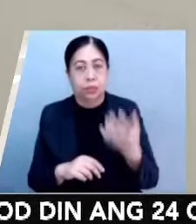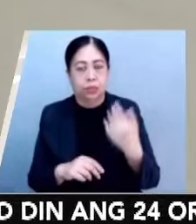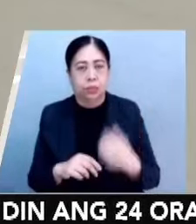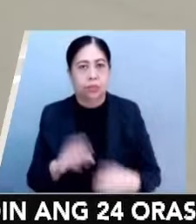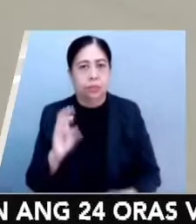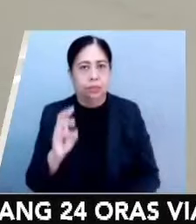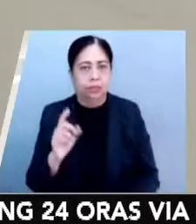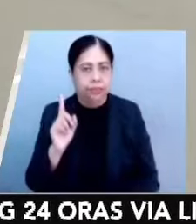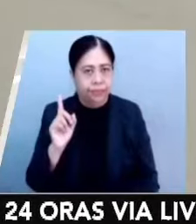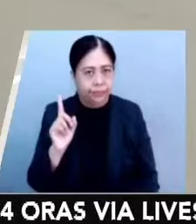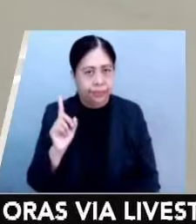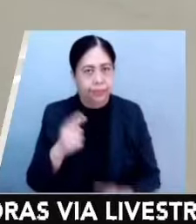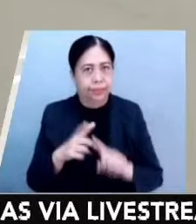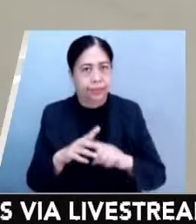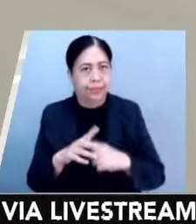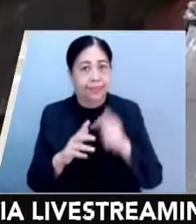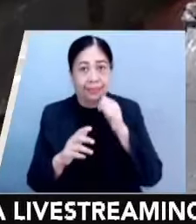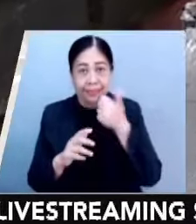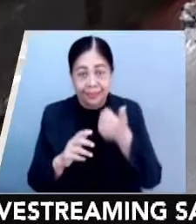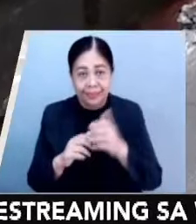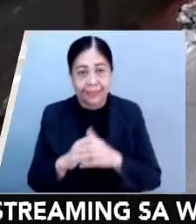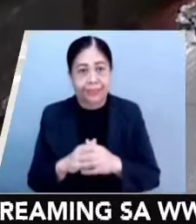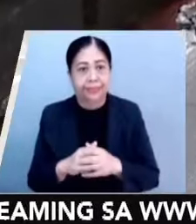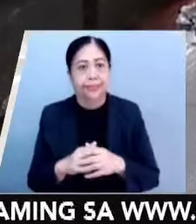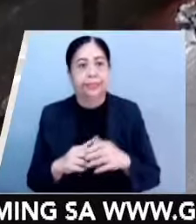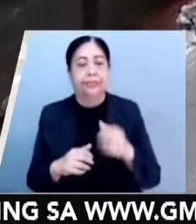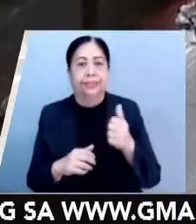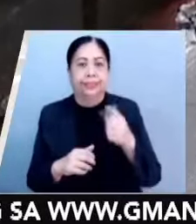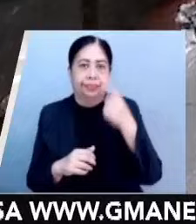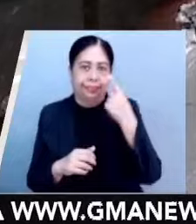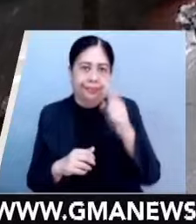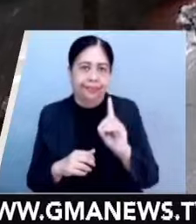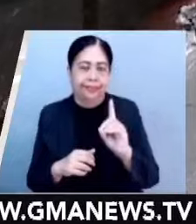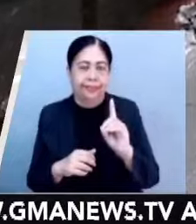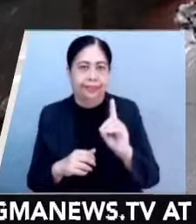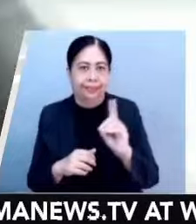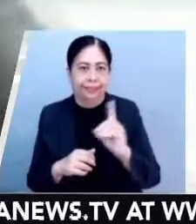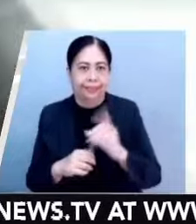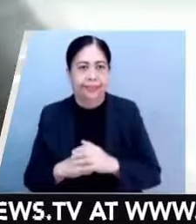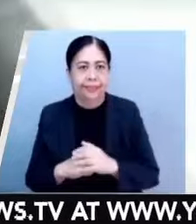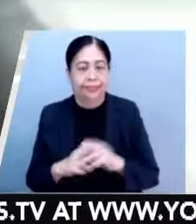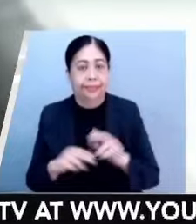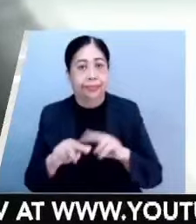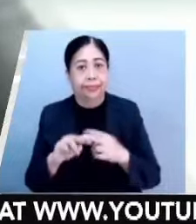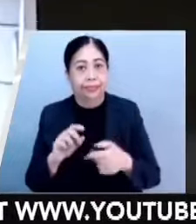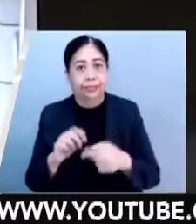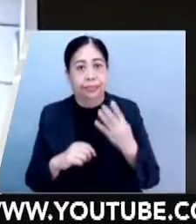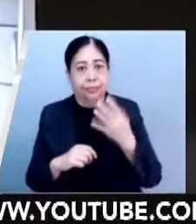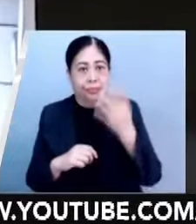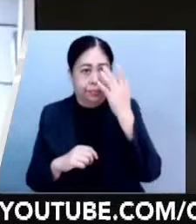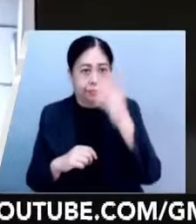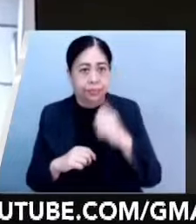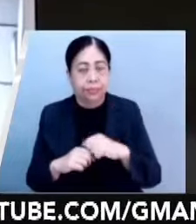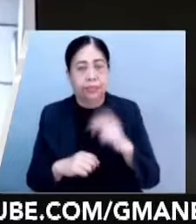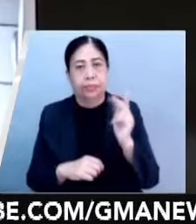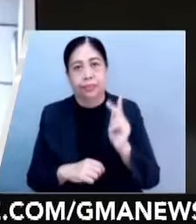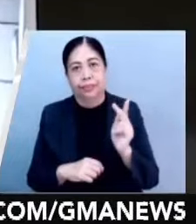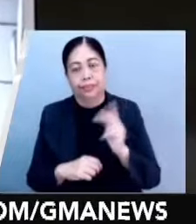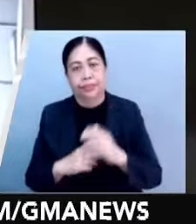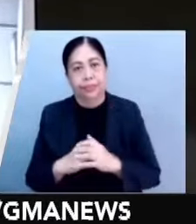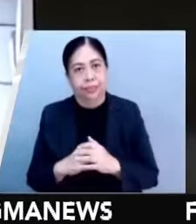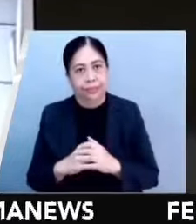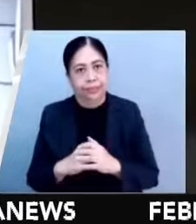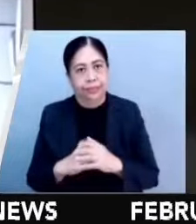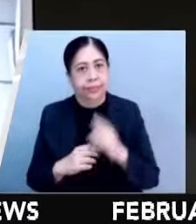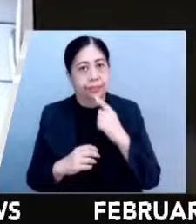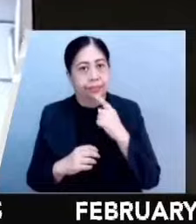litro simula po bukas, 10 centavos naman para sa diesel. May kaltas din ng 40 centavos sa kada litro ng kerosene. Sabi ng